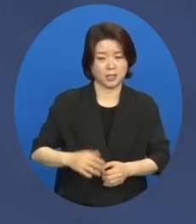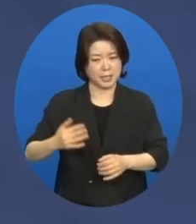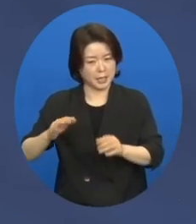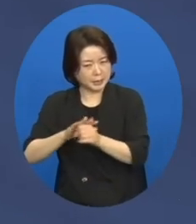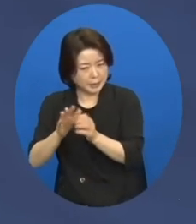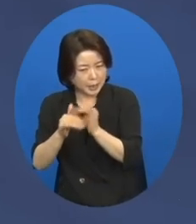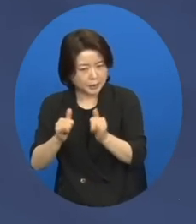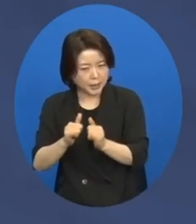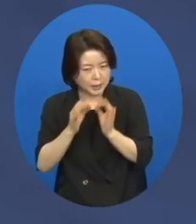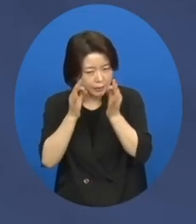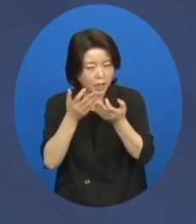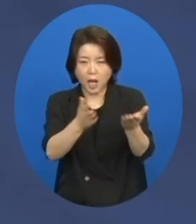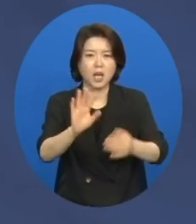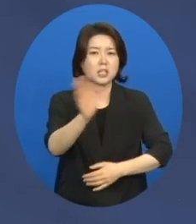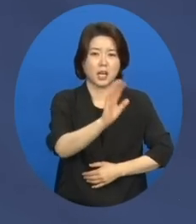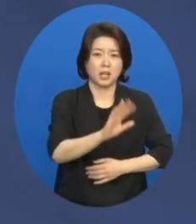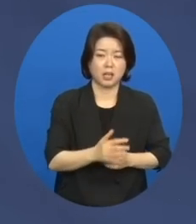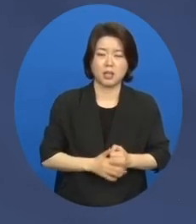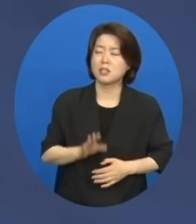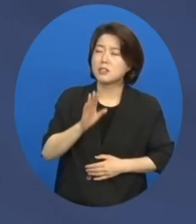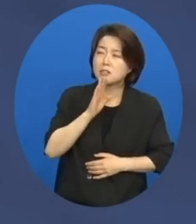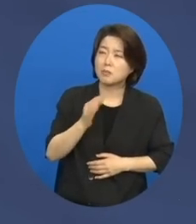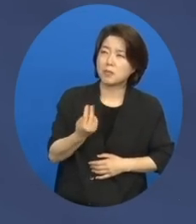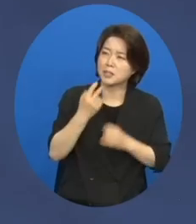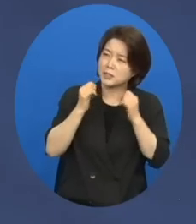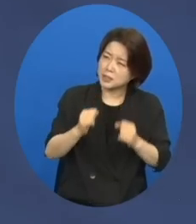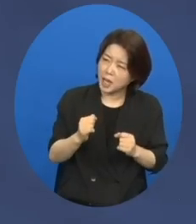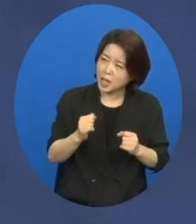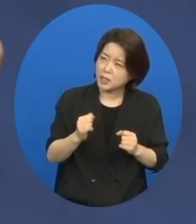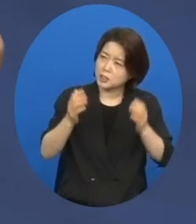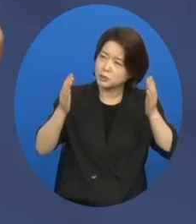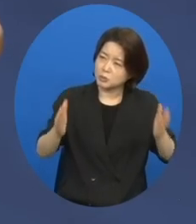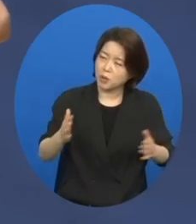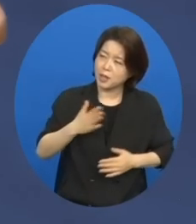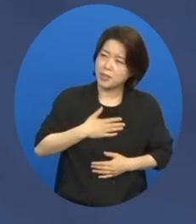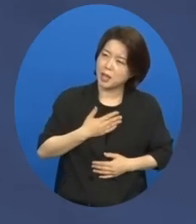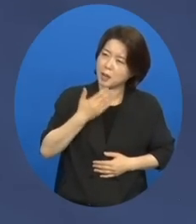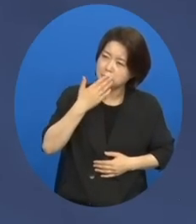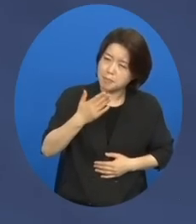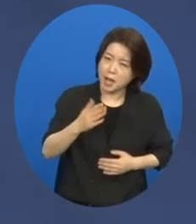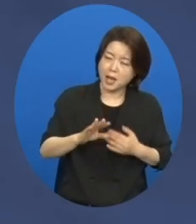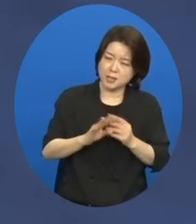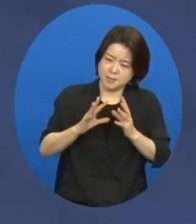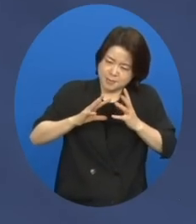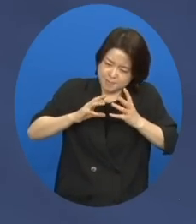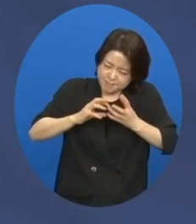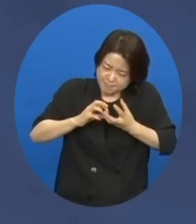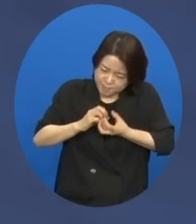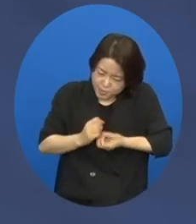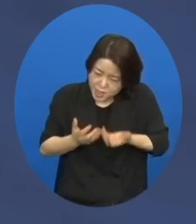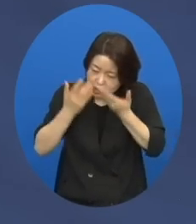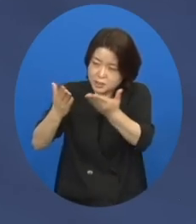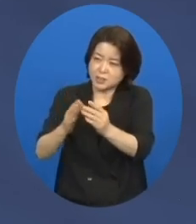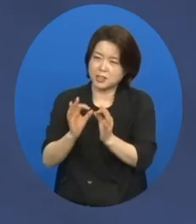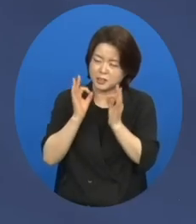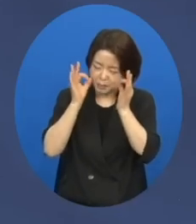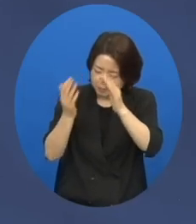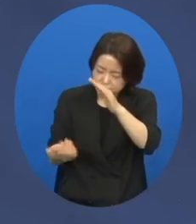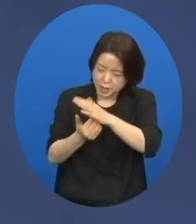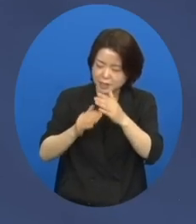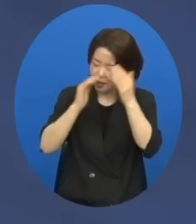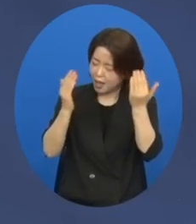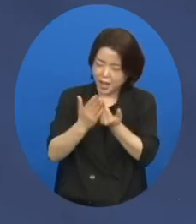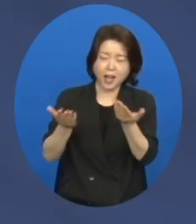없을 만큼 정말 살아있는 한 내가 할 수 있는 쥐어 짜서 드릴 수 있는 최선을 다